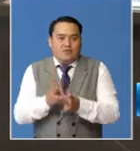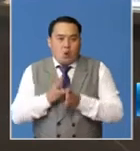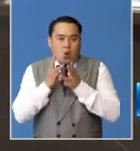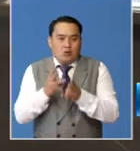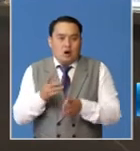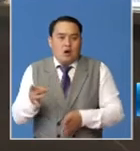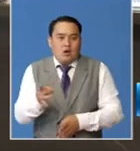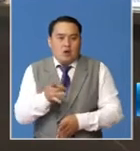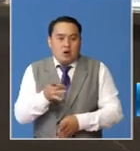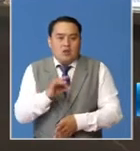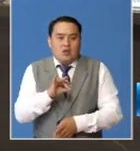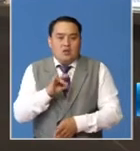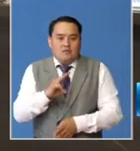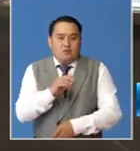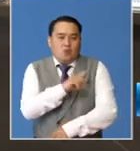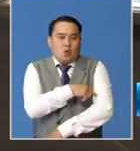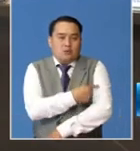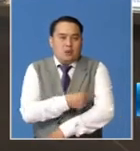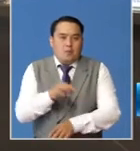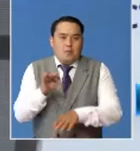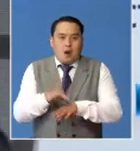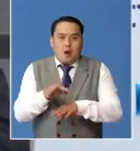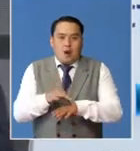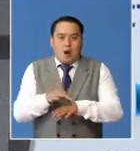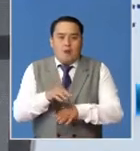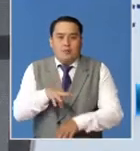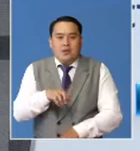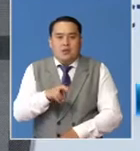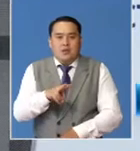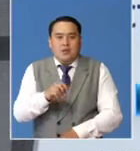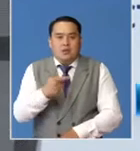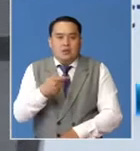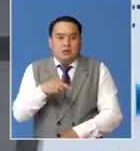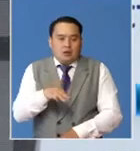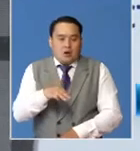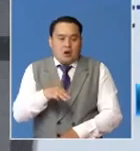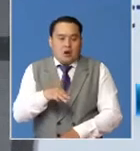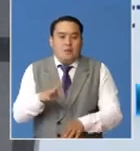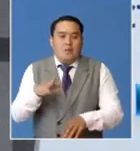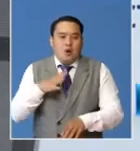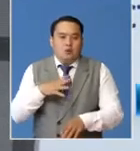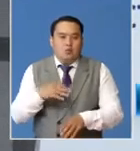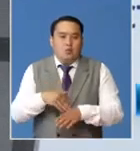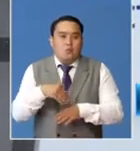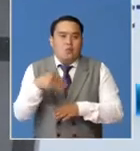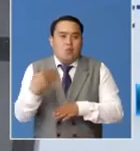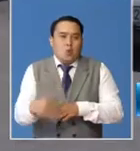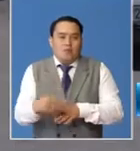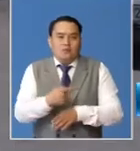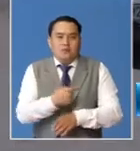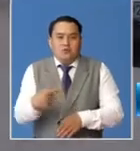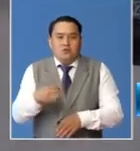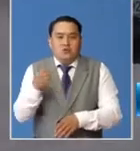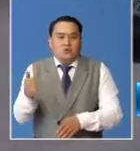в региональную инфекционную больницу с подозрением на менингококковую инфекцию. Однако было уже поздно. В течение